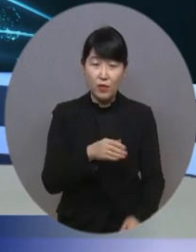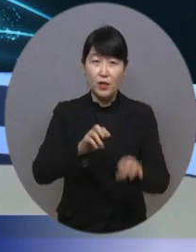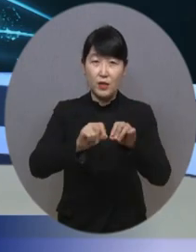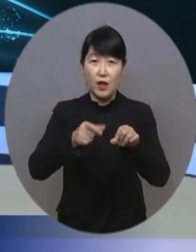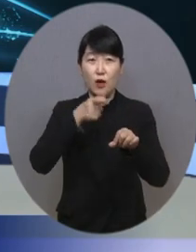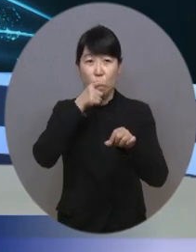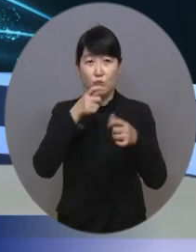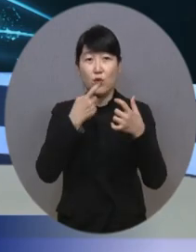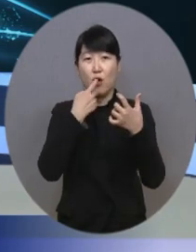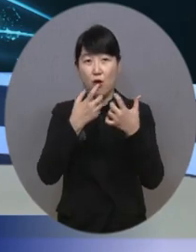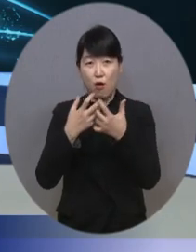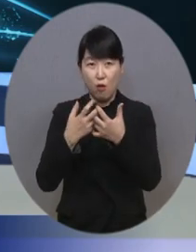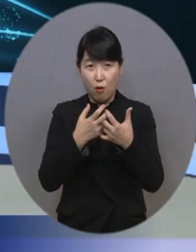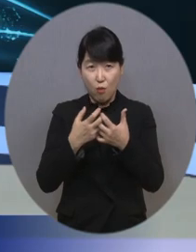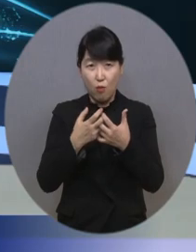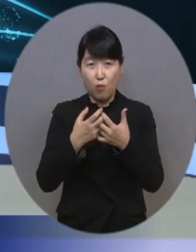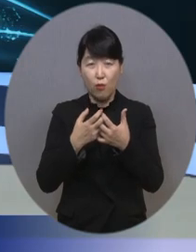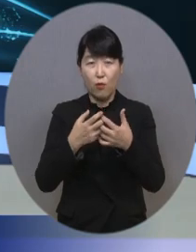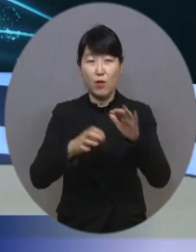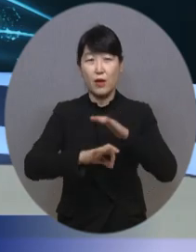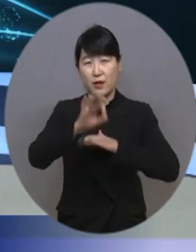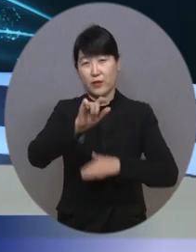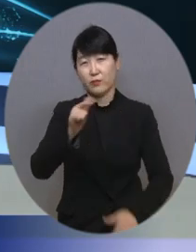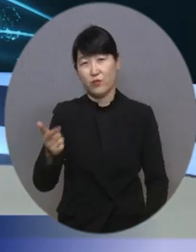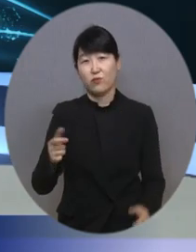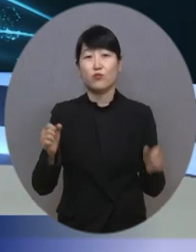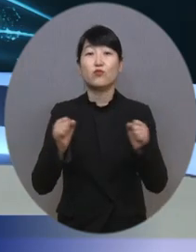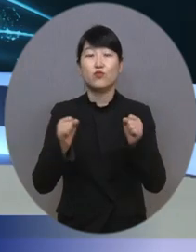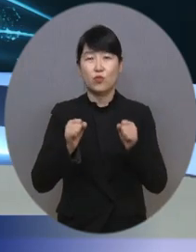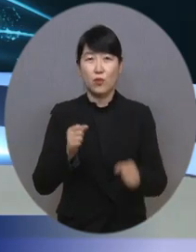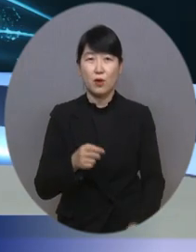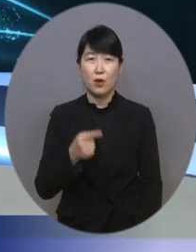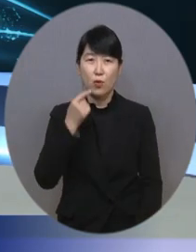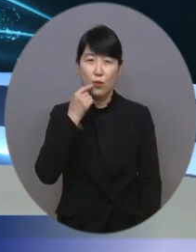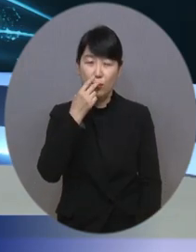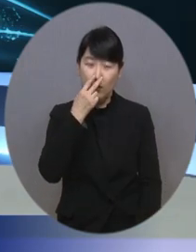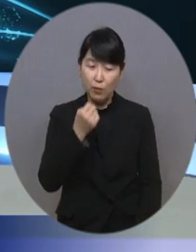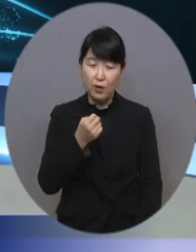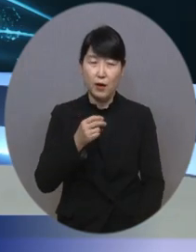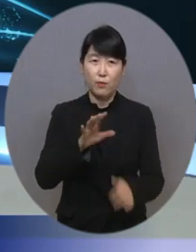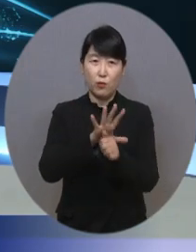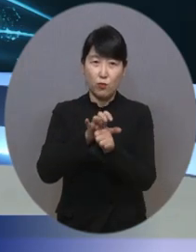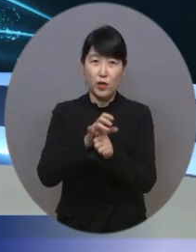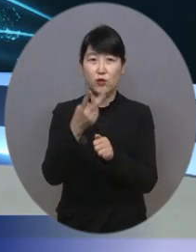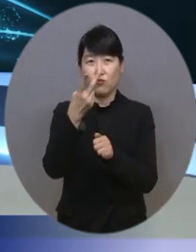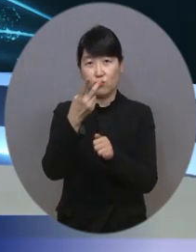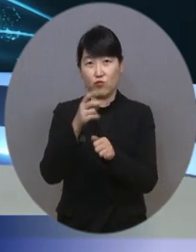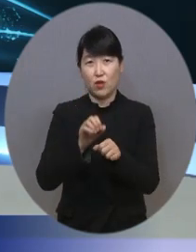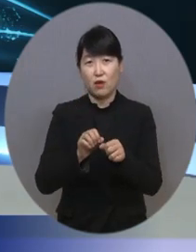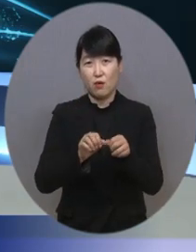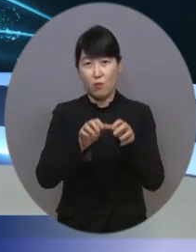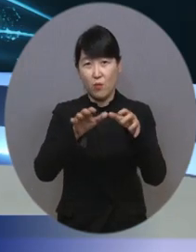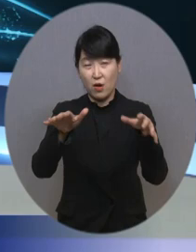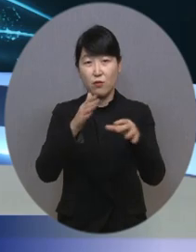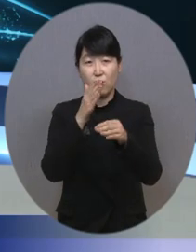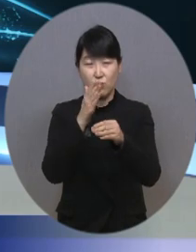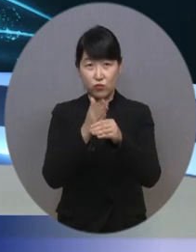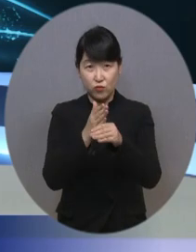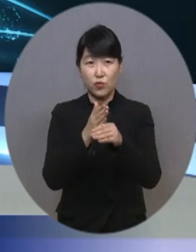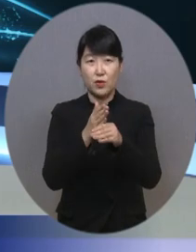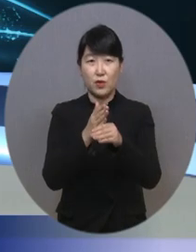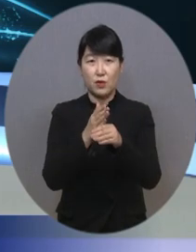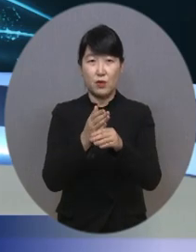아침 저녁으로 부쩍 추워지는데요 독감과 코로나19가 함께 유행하는 트윈데믹에 접어들고 있는만큼